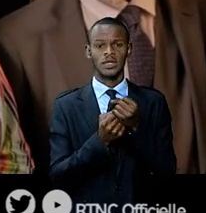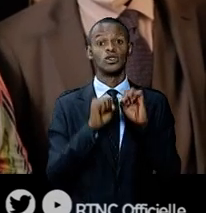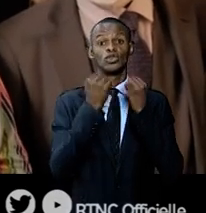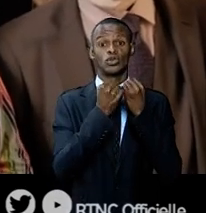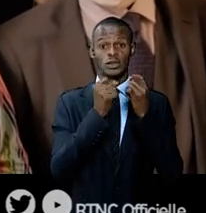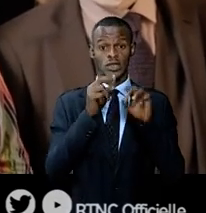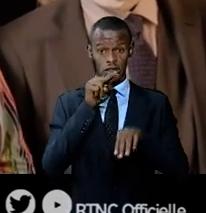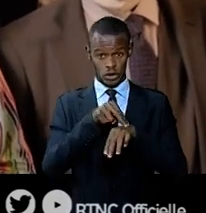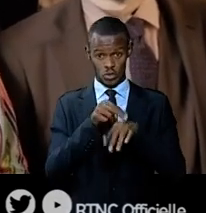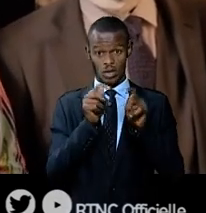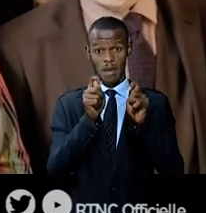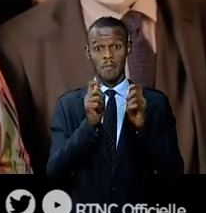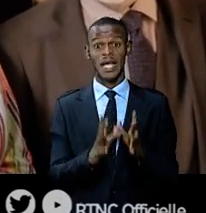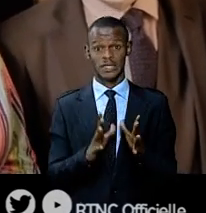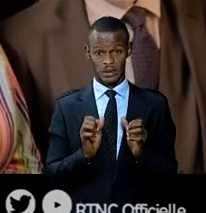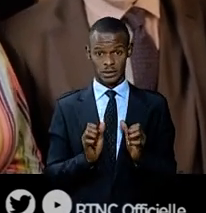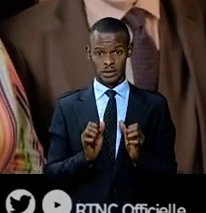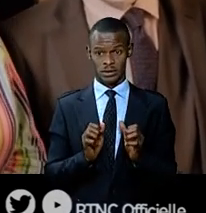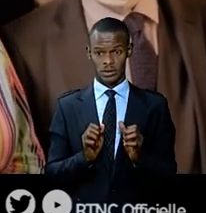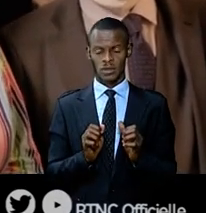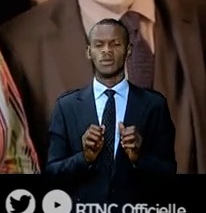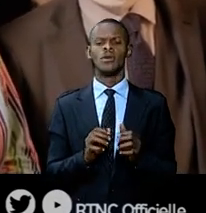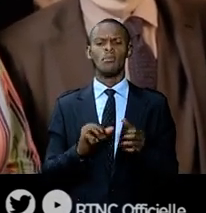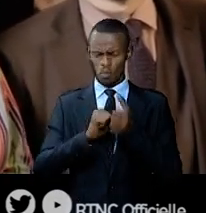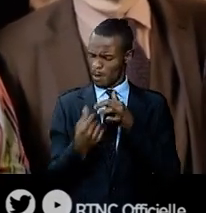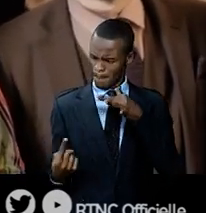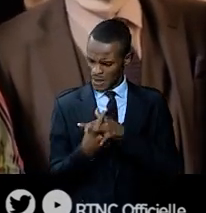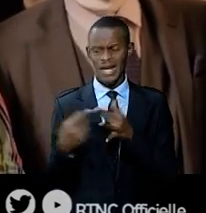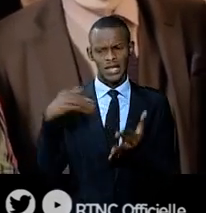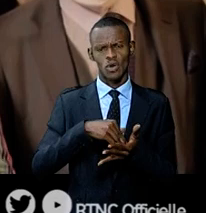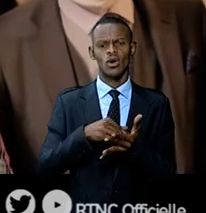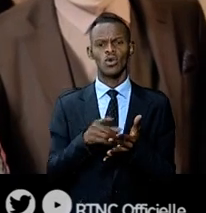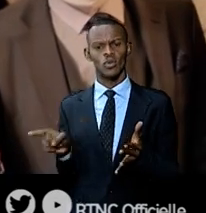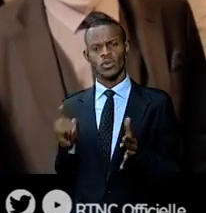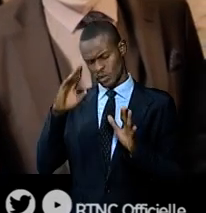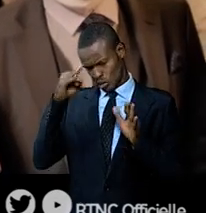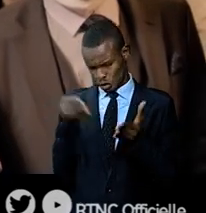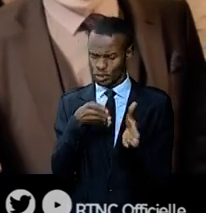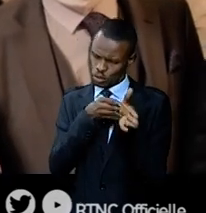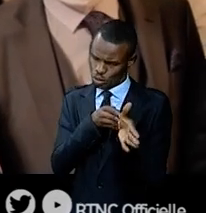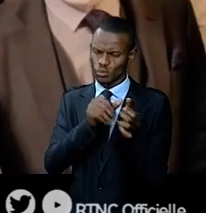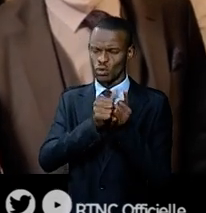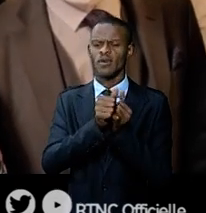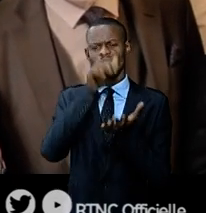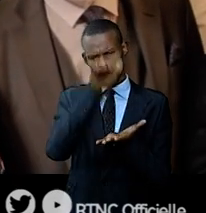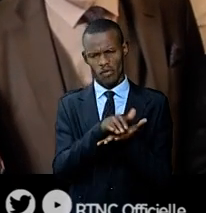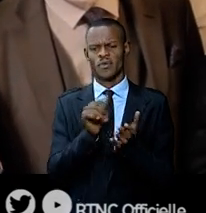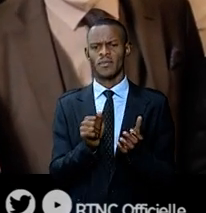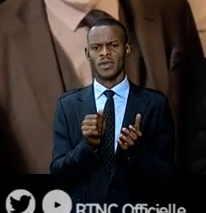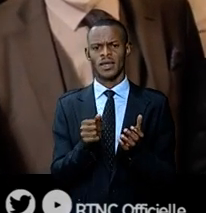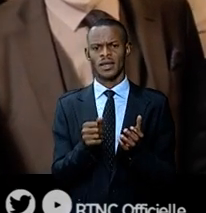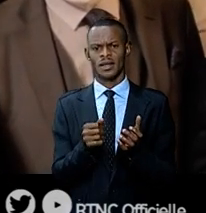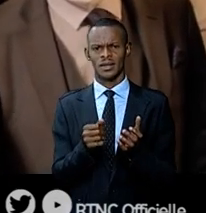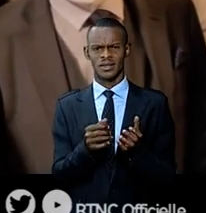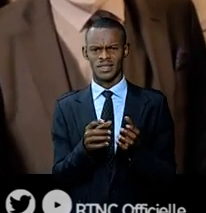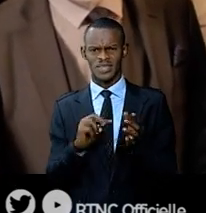a fait une proposition par rapport aux différents congrès convoqués à Moanda et récemment encore par une autre